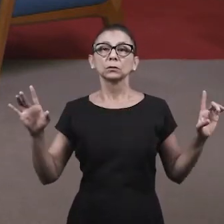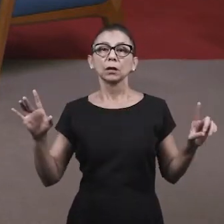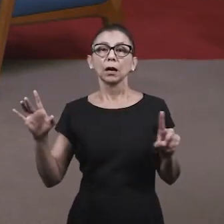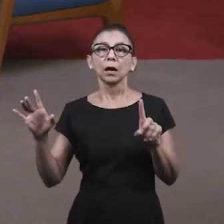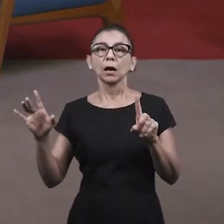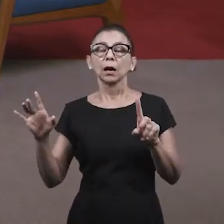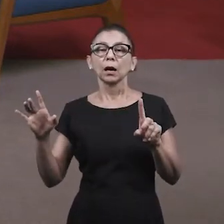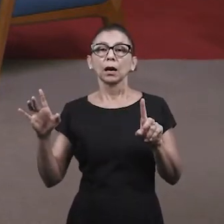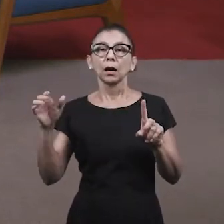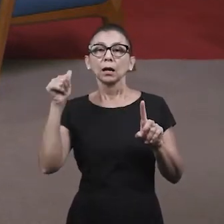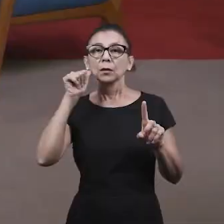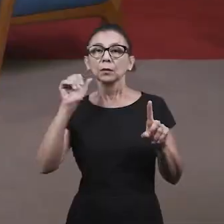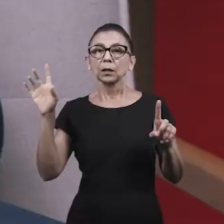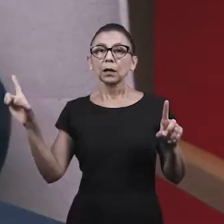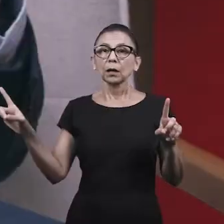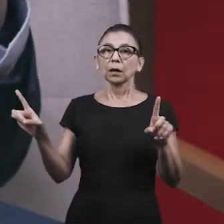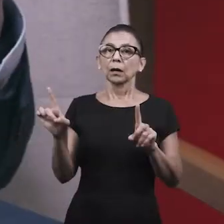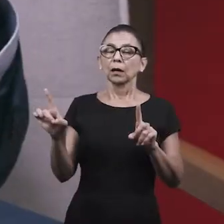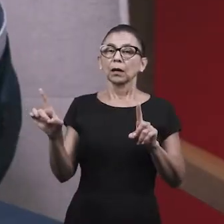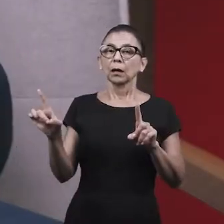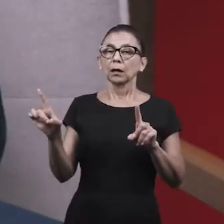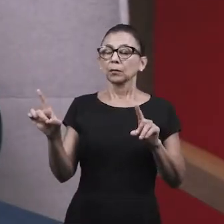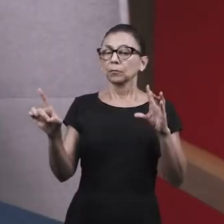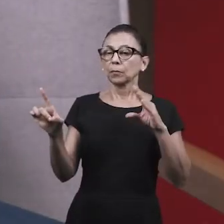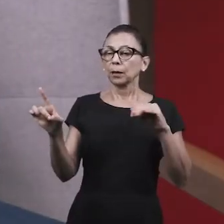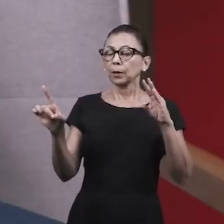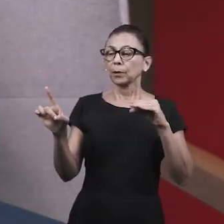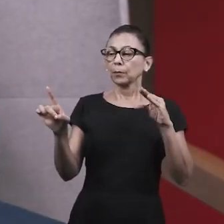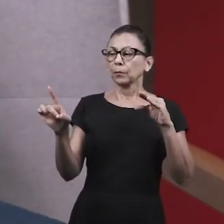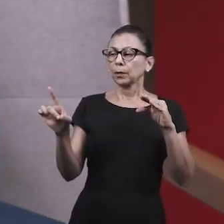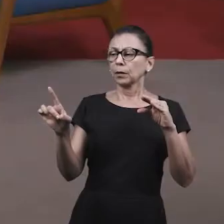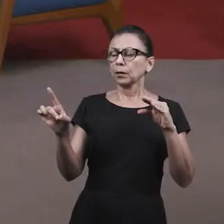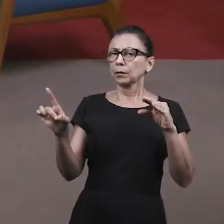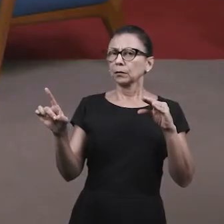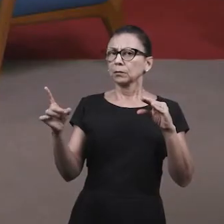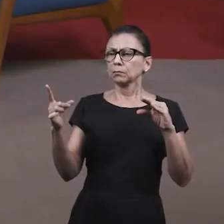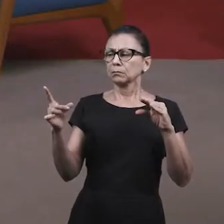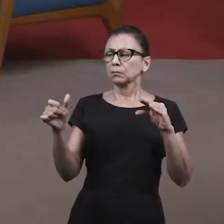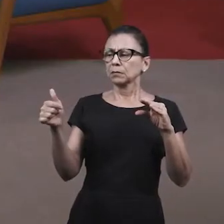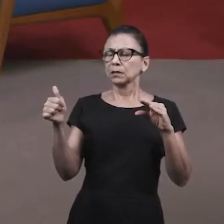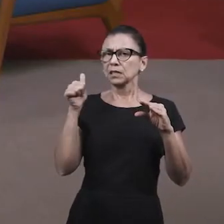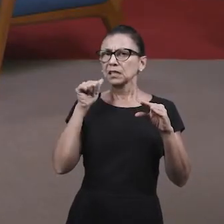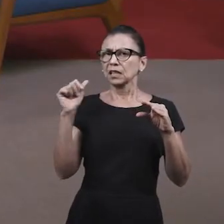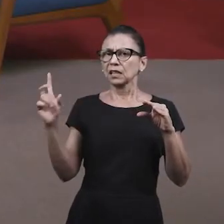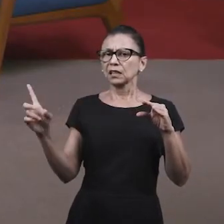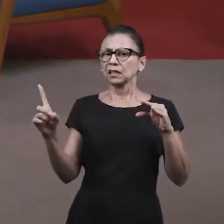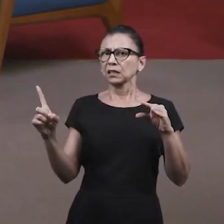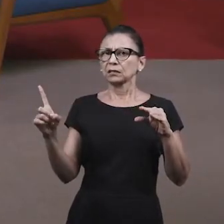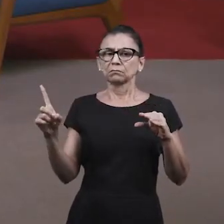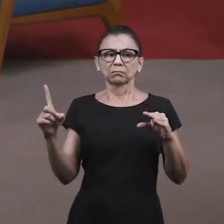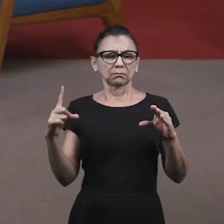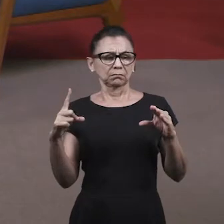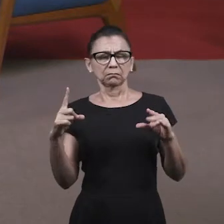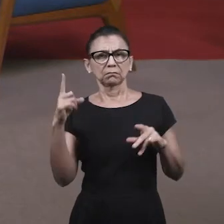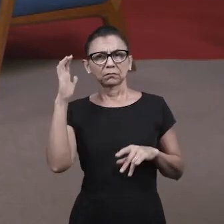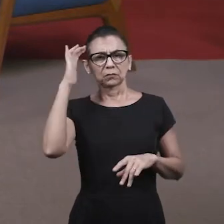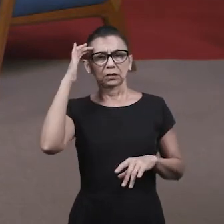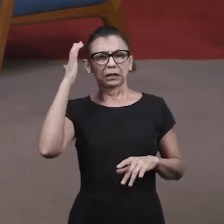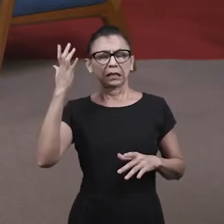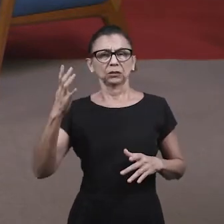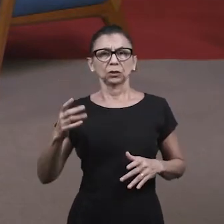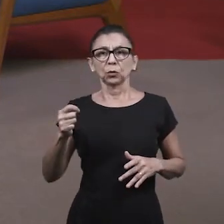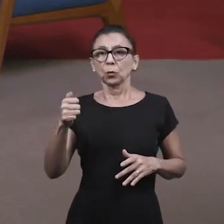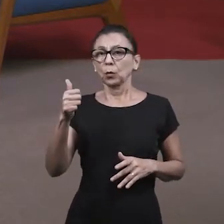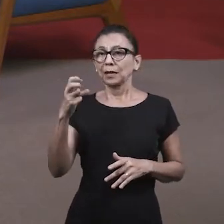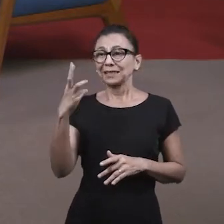pas. Donc nous voyons, c'est intéressant parce qu'elle avait convécu pratiquement 3 ans avec Jésus. Et maintenant, on commence